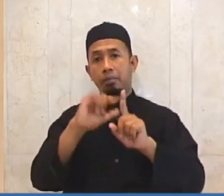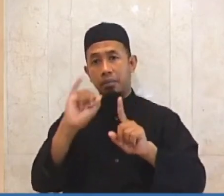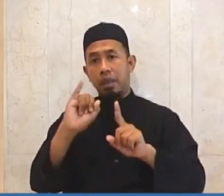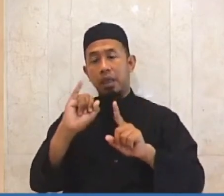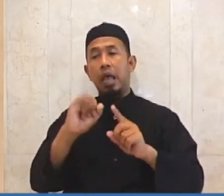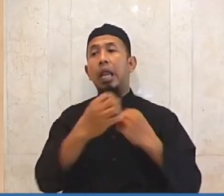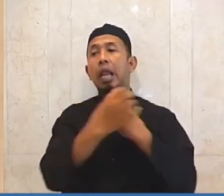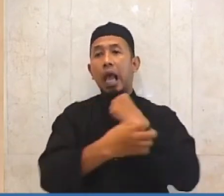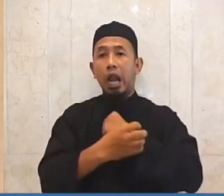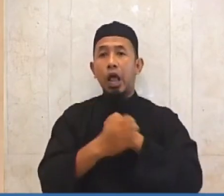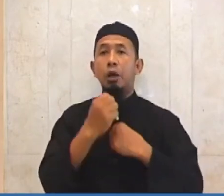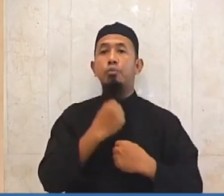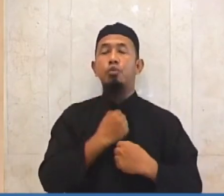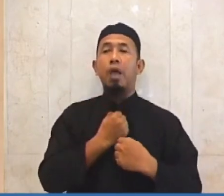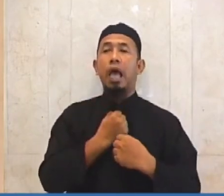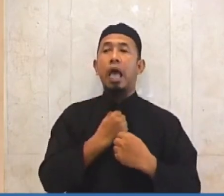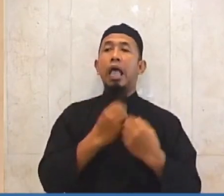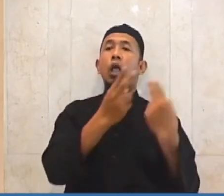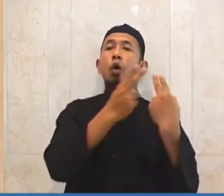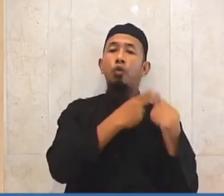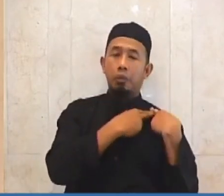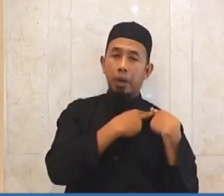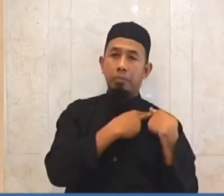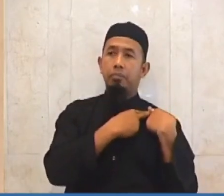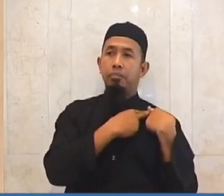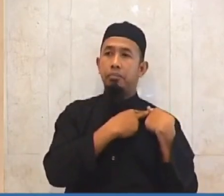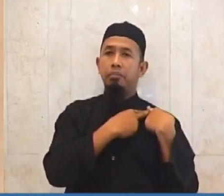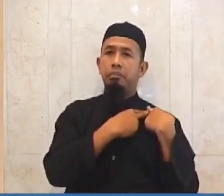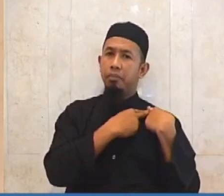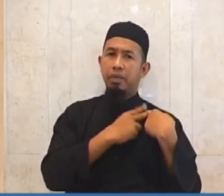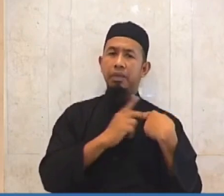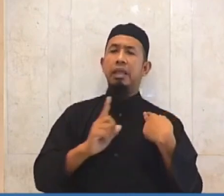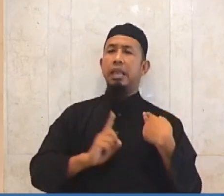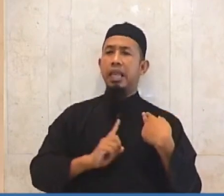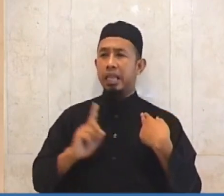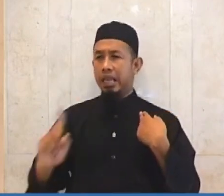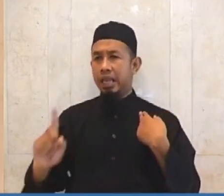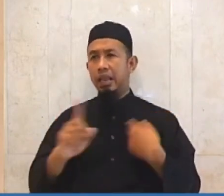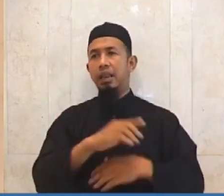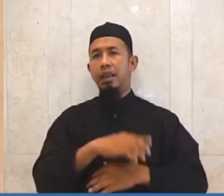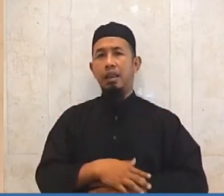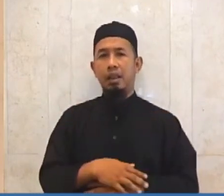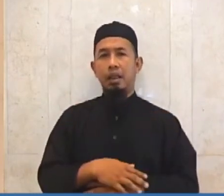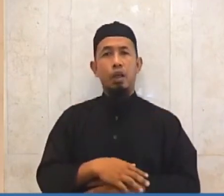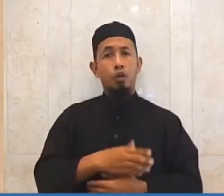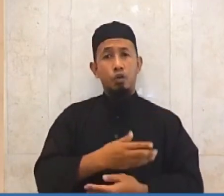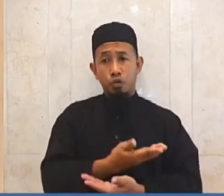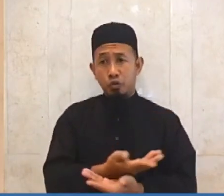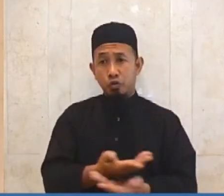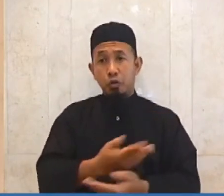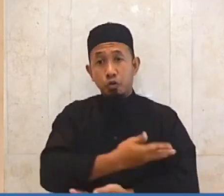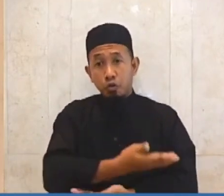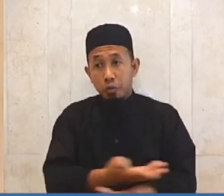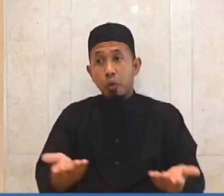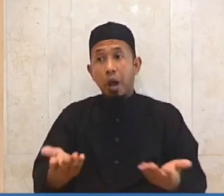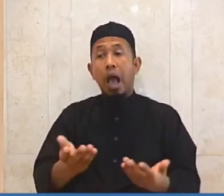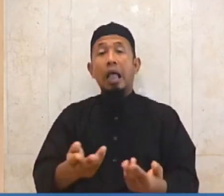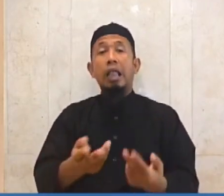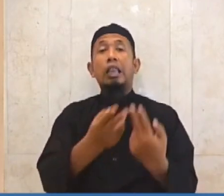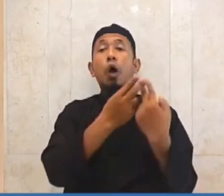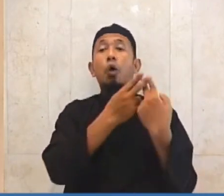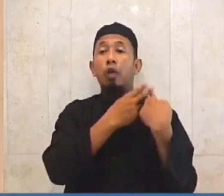jawab sesuai dengan tugas dan fungsinya atau tufoksinya maka semua tanggung jawab tersebut harus